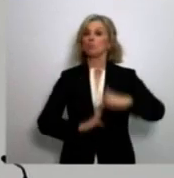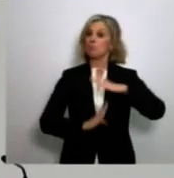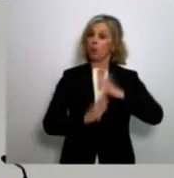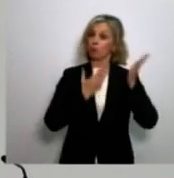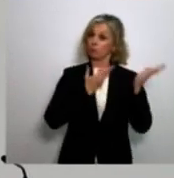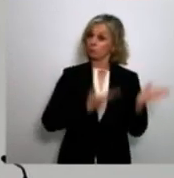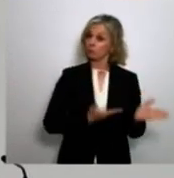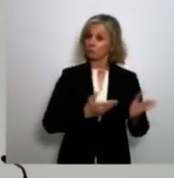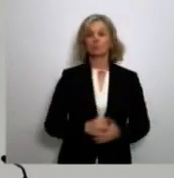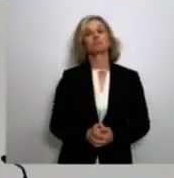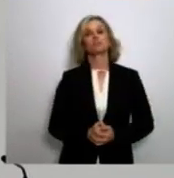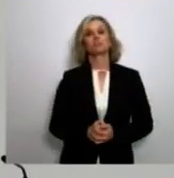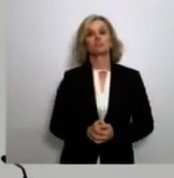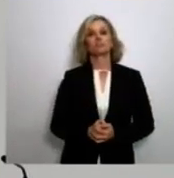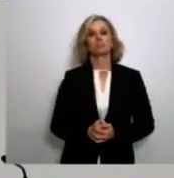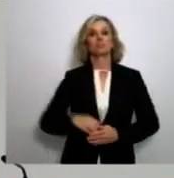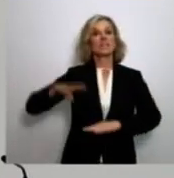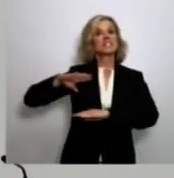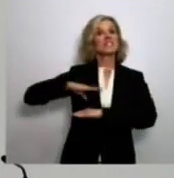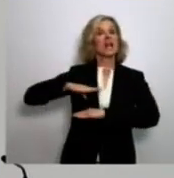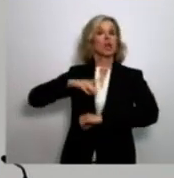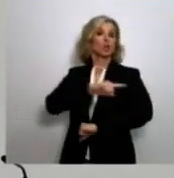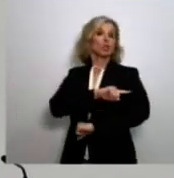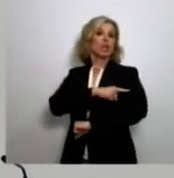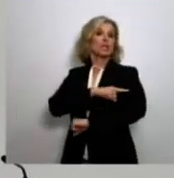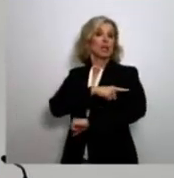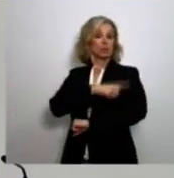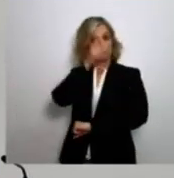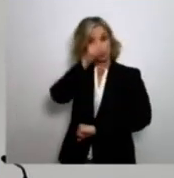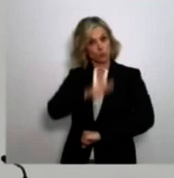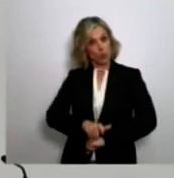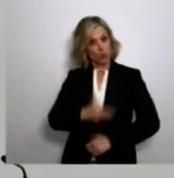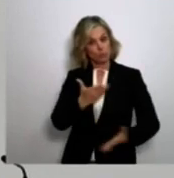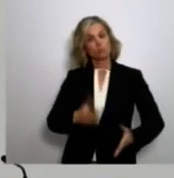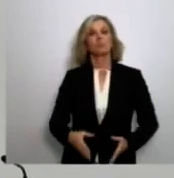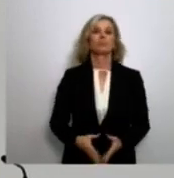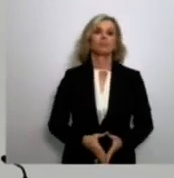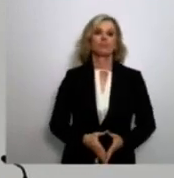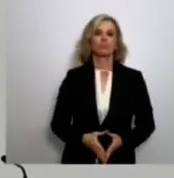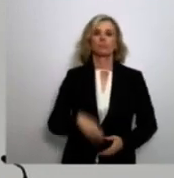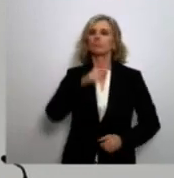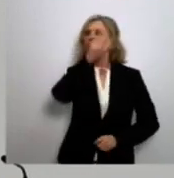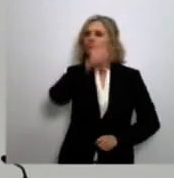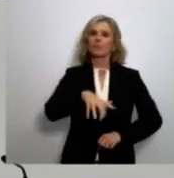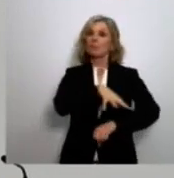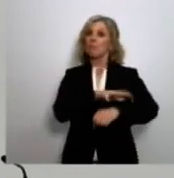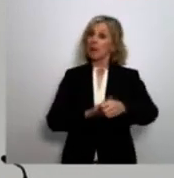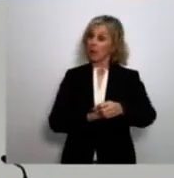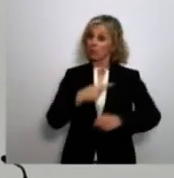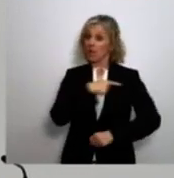κινήματος, τον στρατιωτικό γιατρό, πλοίαρχο Ζώη Μπέχλη. Ο πλοίαρχος Ζώης